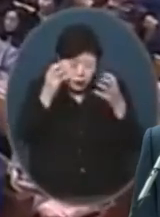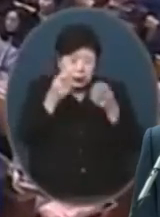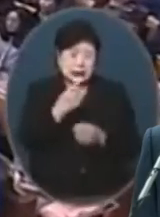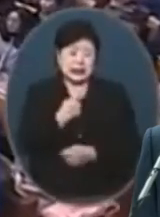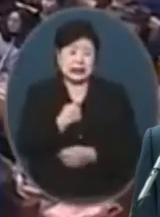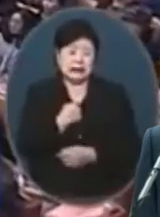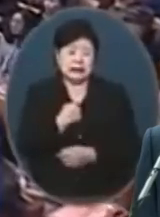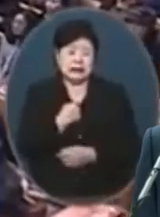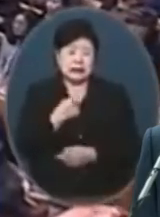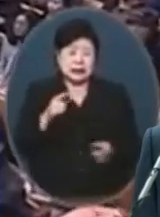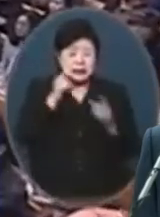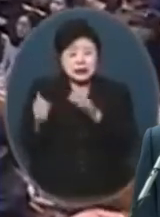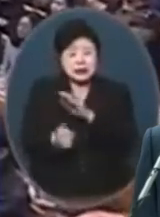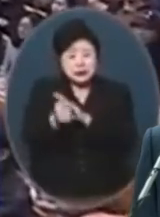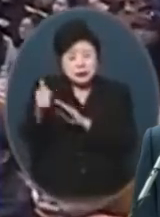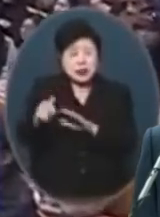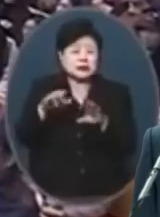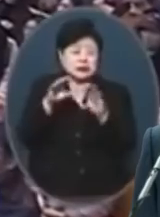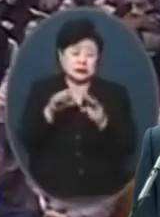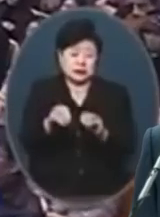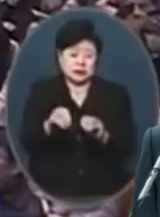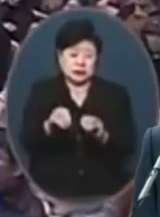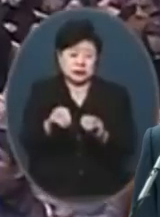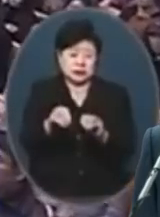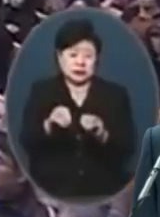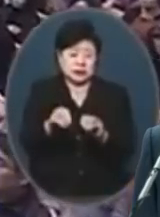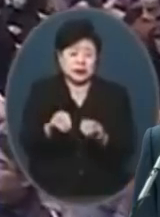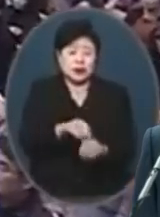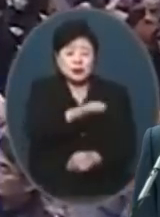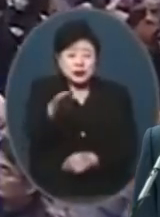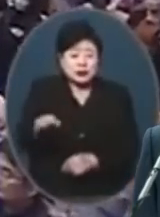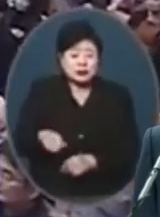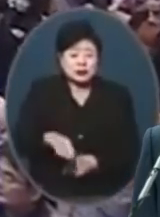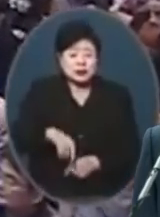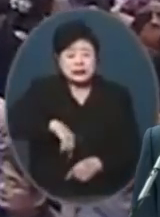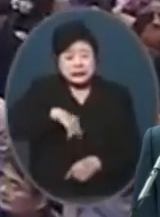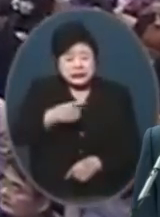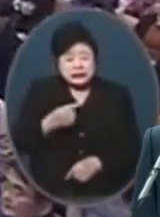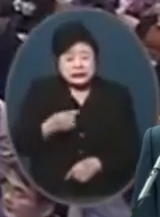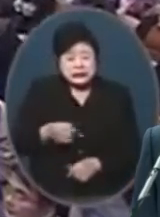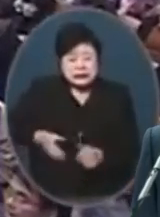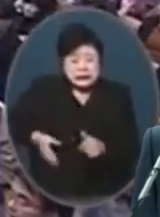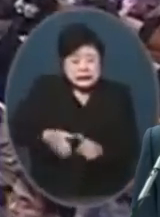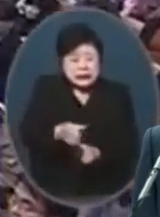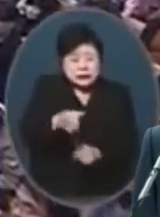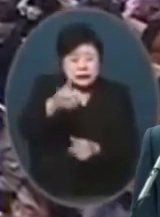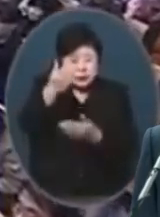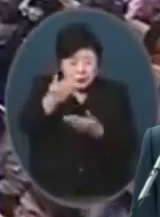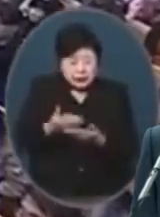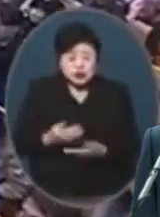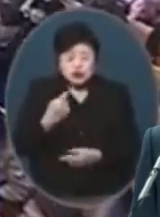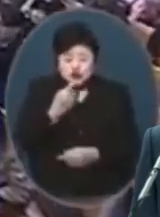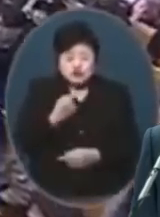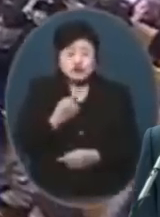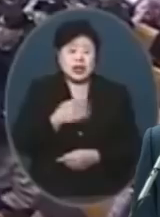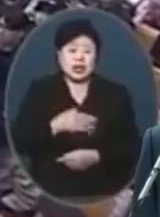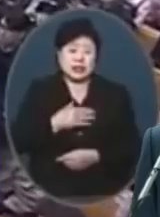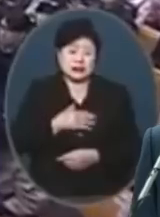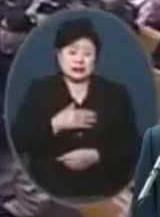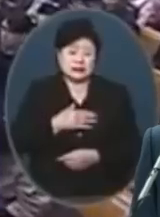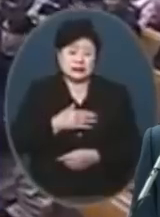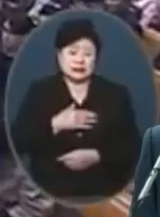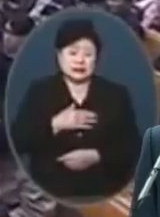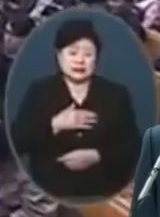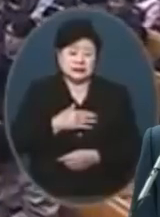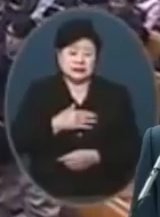당하여 살 소망까지 끊어지고 우리는 우리 자신이 사형 선고를 받은 줄 알았다.